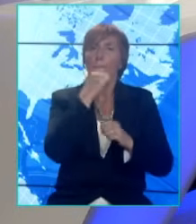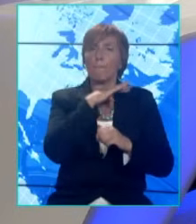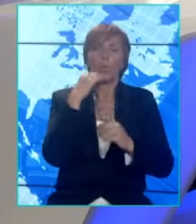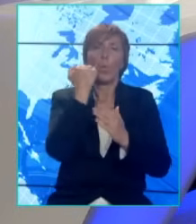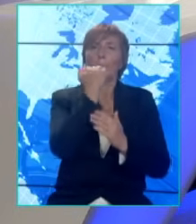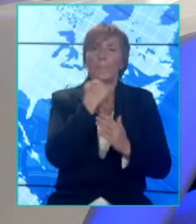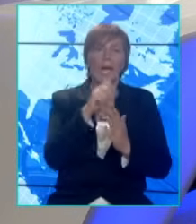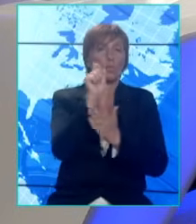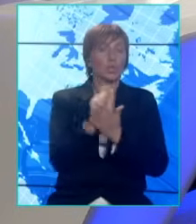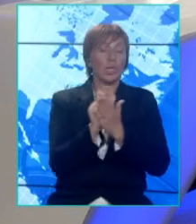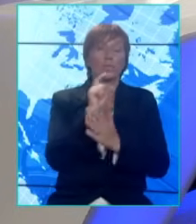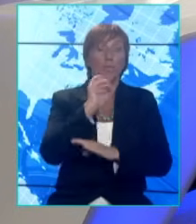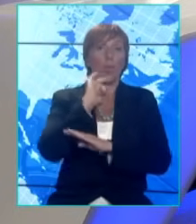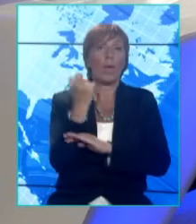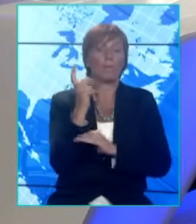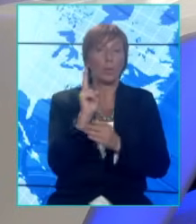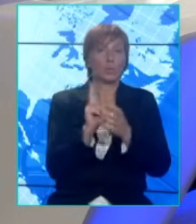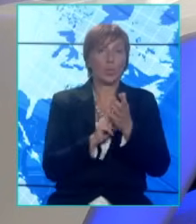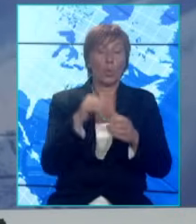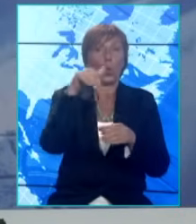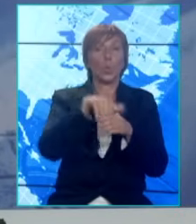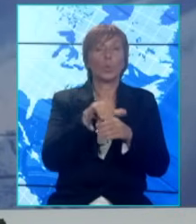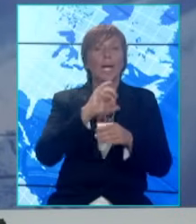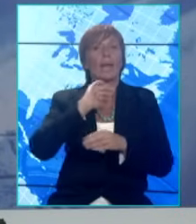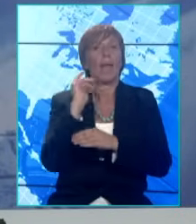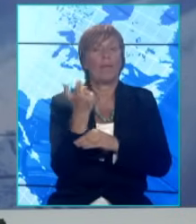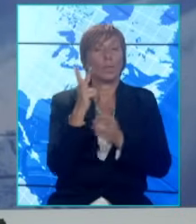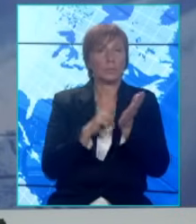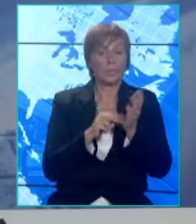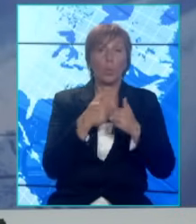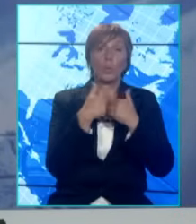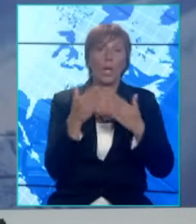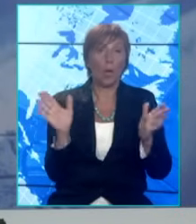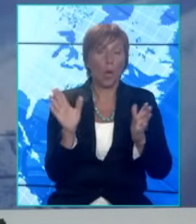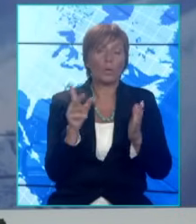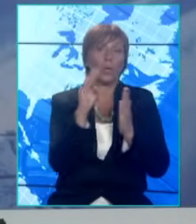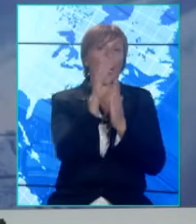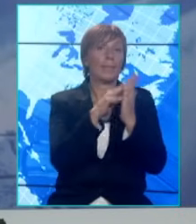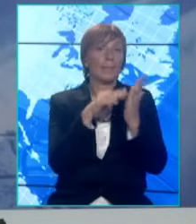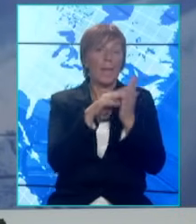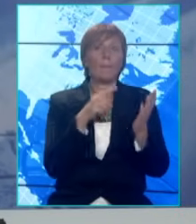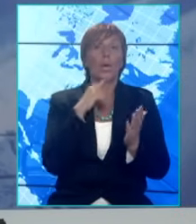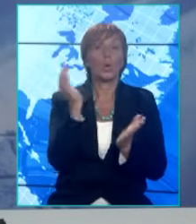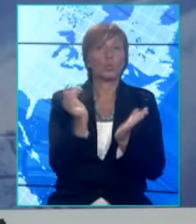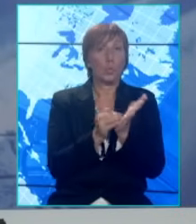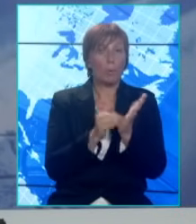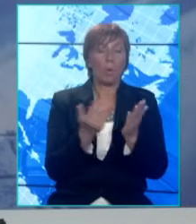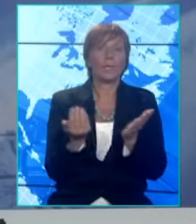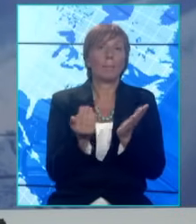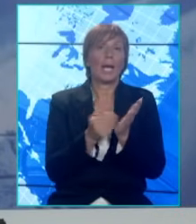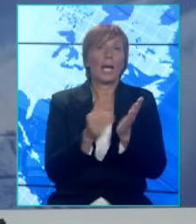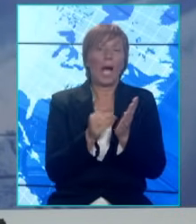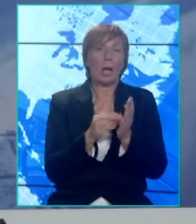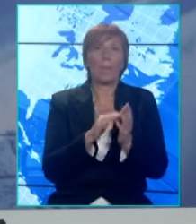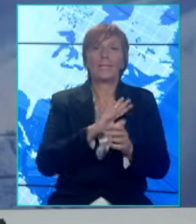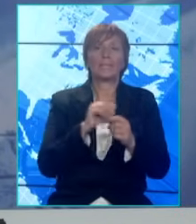uniji, tako da i unutar Europske unije se otvore teme koje su potrebne kako bi se